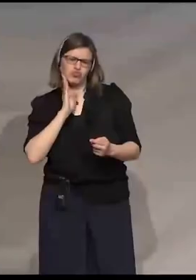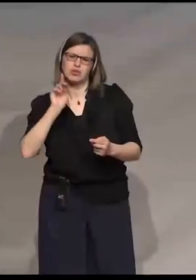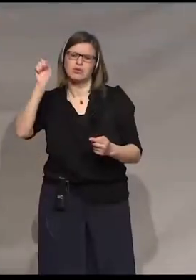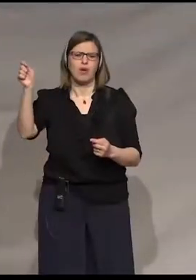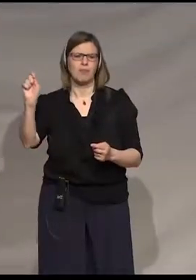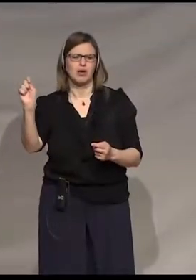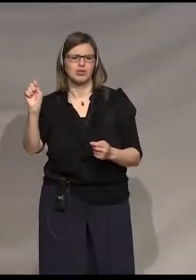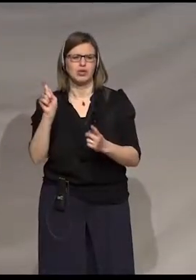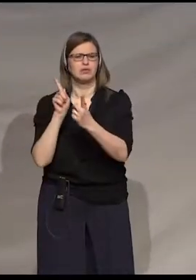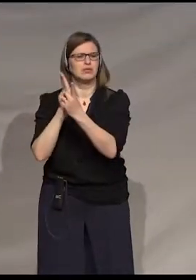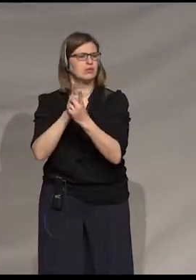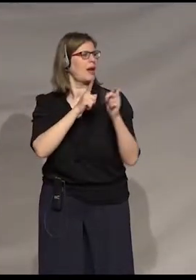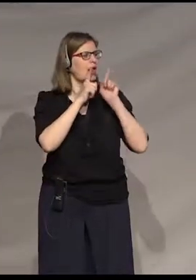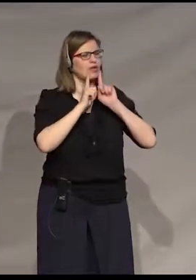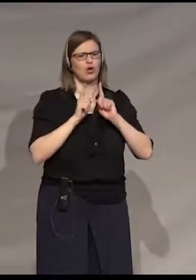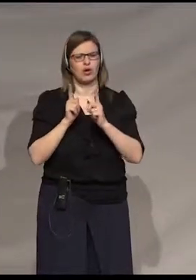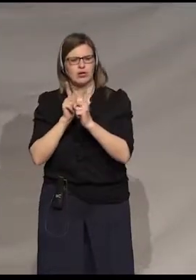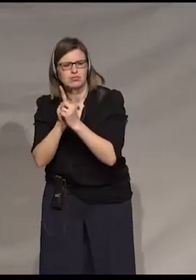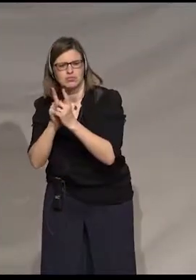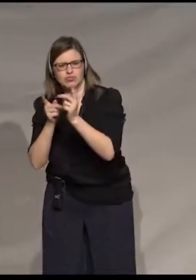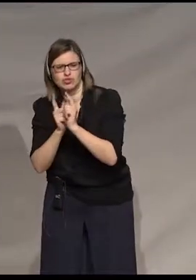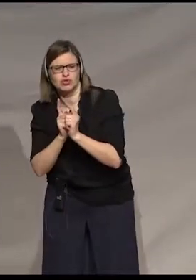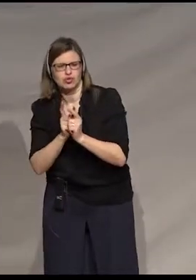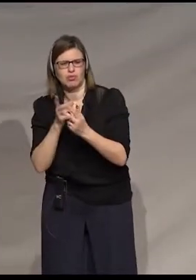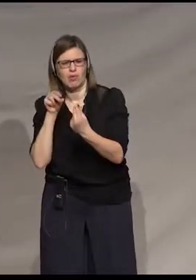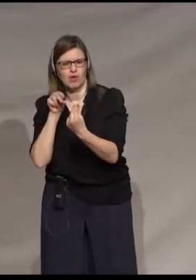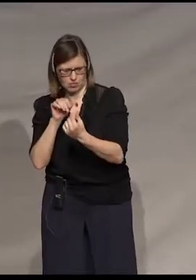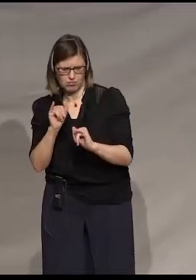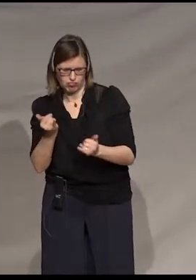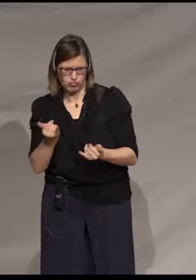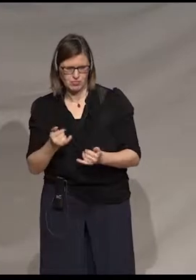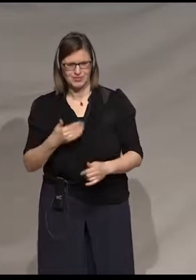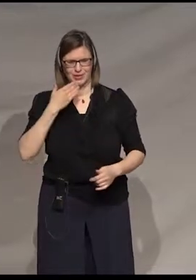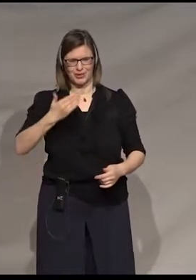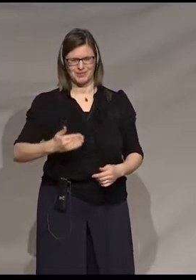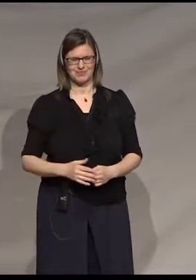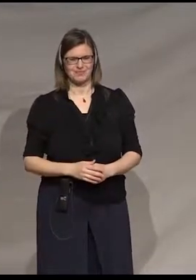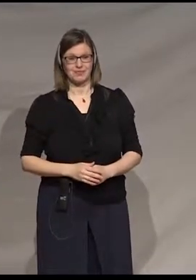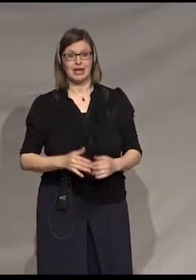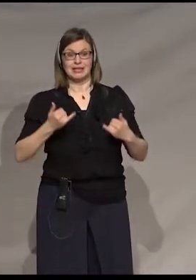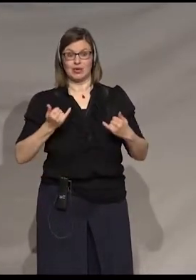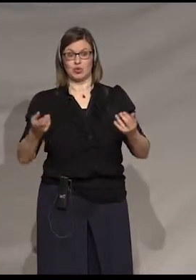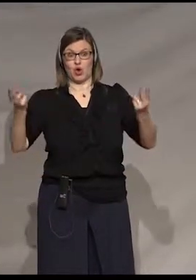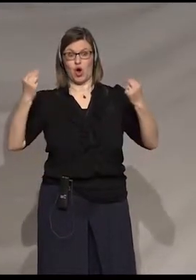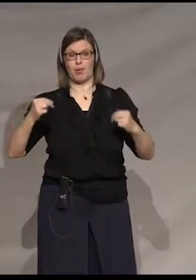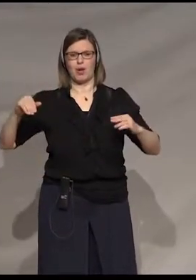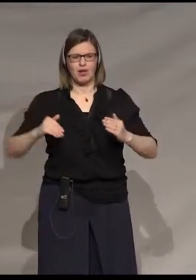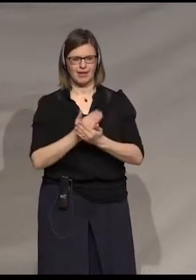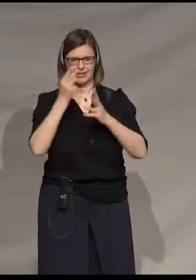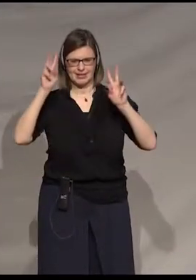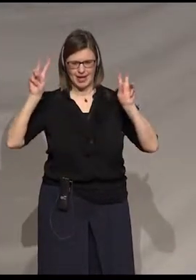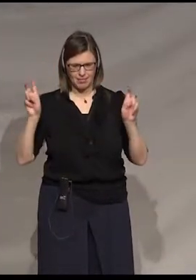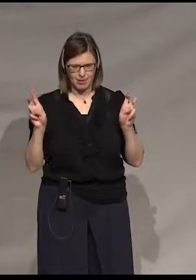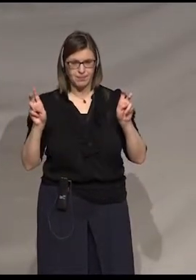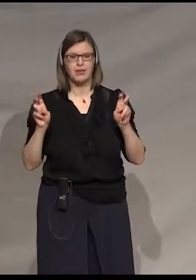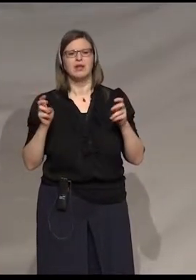další témata, která nás čekají. Protože teď půjdeme k další technologii. Technologii, která zajistí to, že budete tam, kde fyzicky být